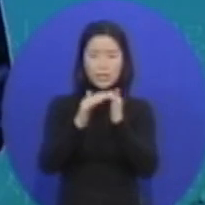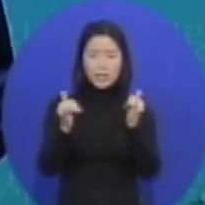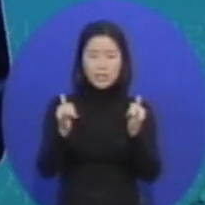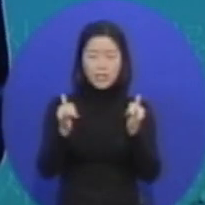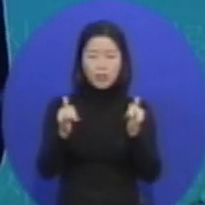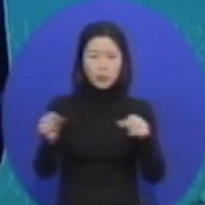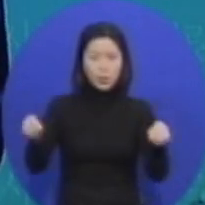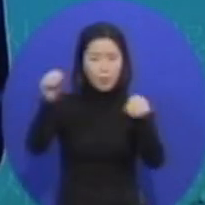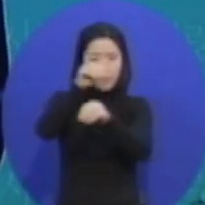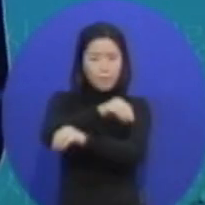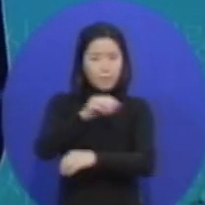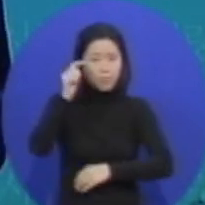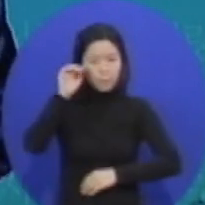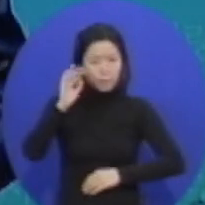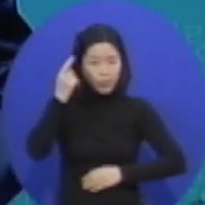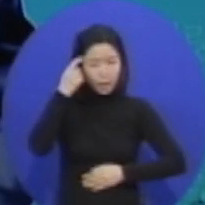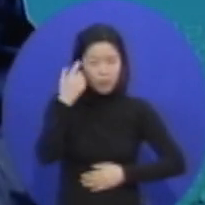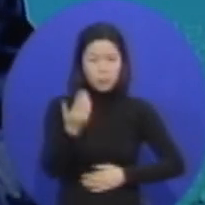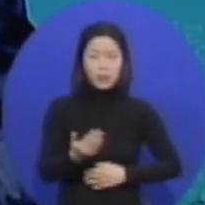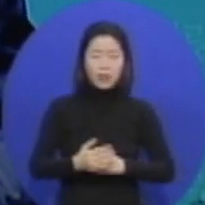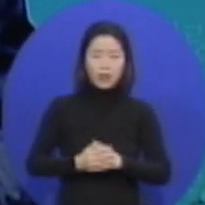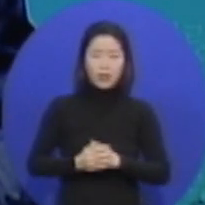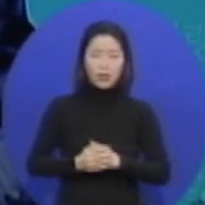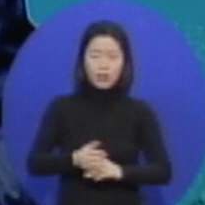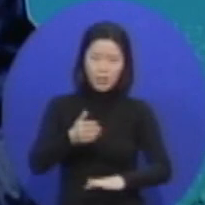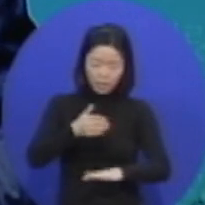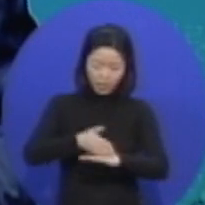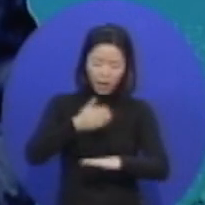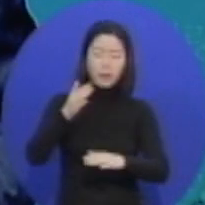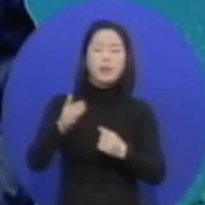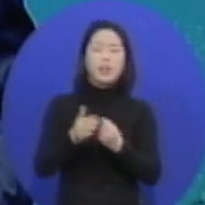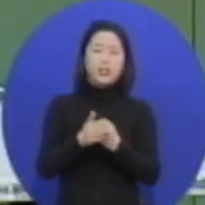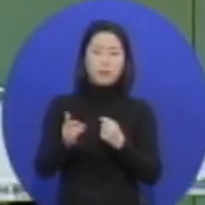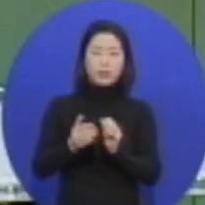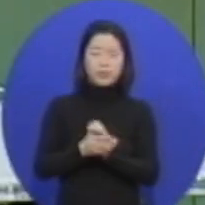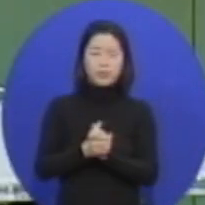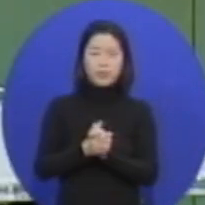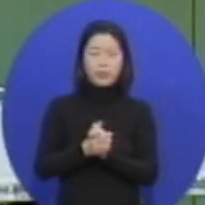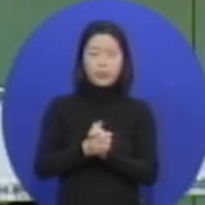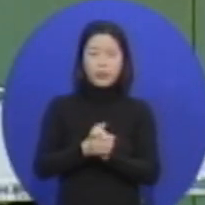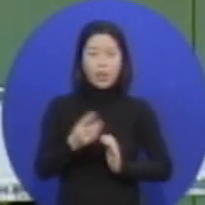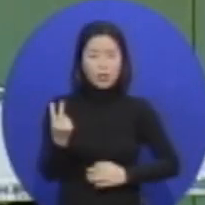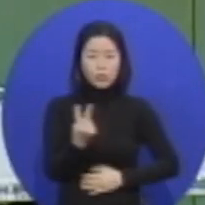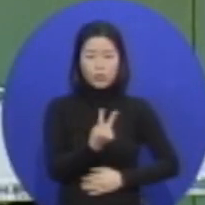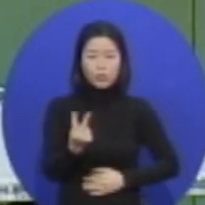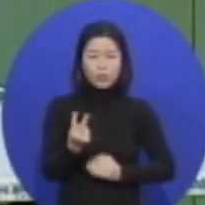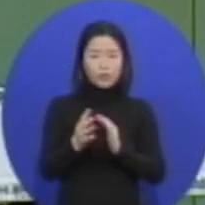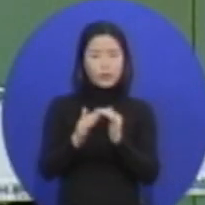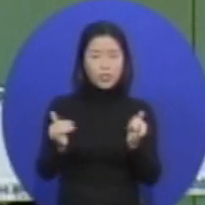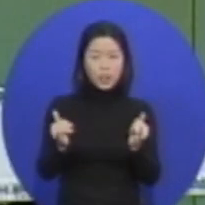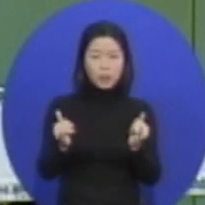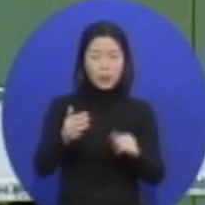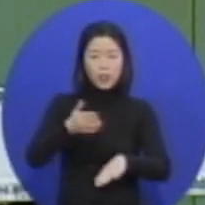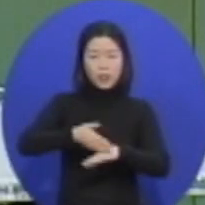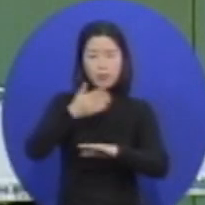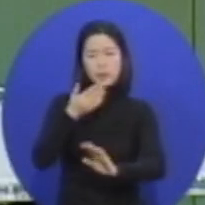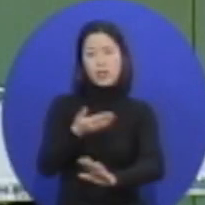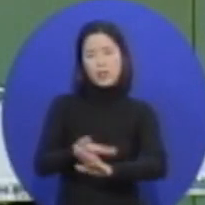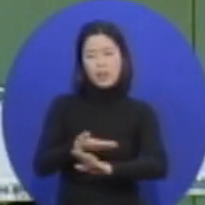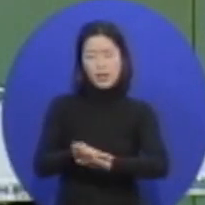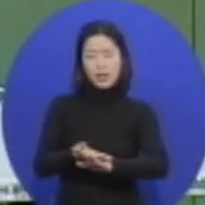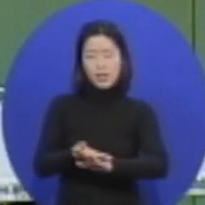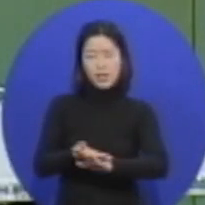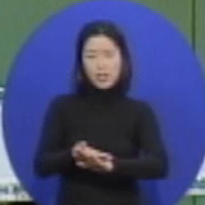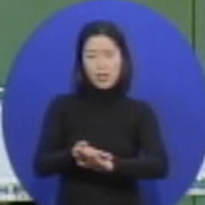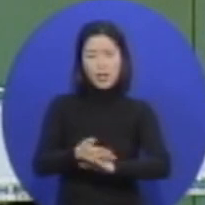완전히 바뀌게 될까요 감사 때문이에요 두 사람의 감사가 달랐던 겁니다 입